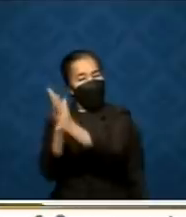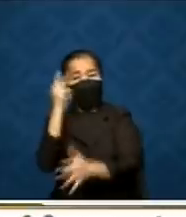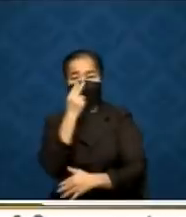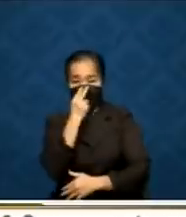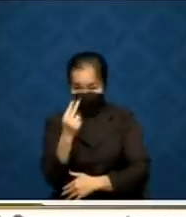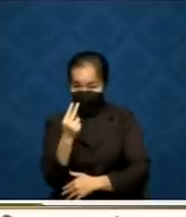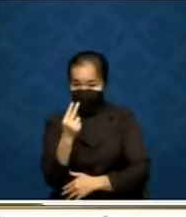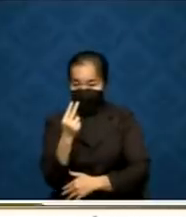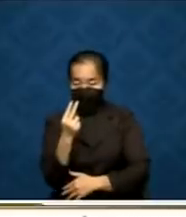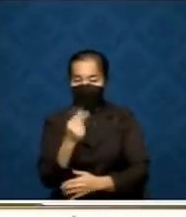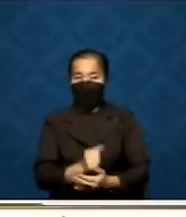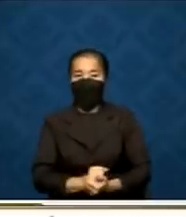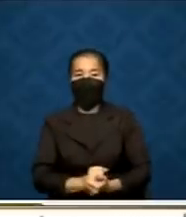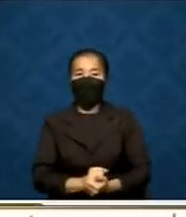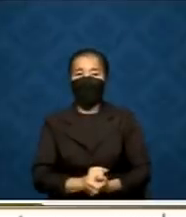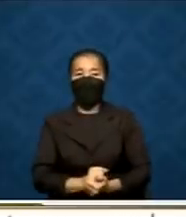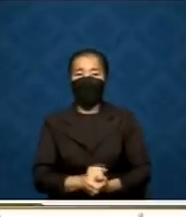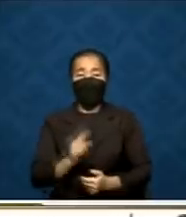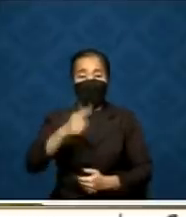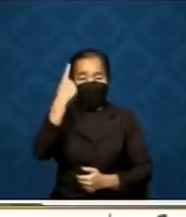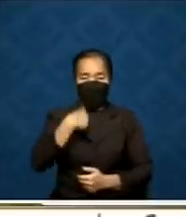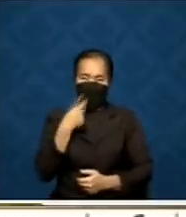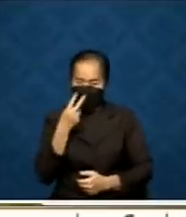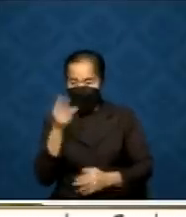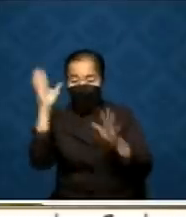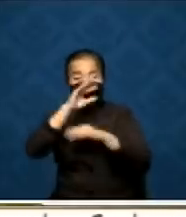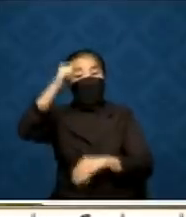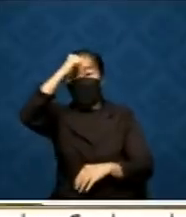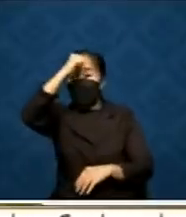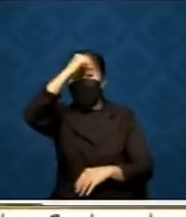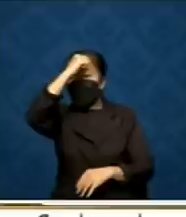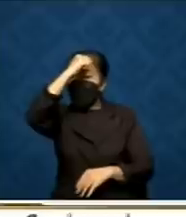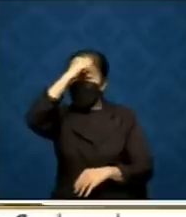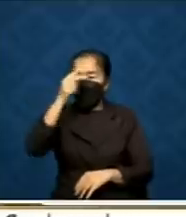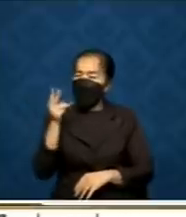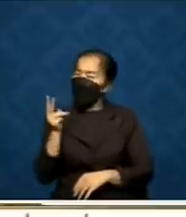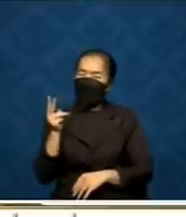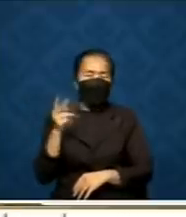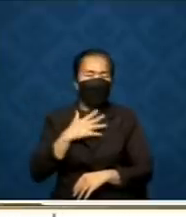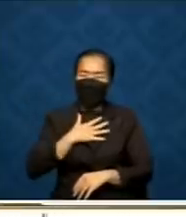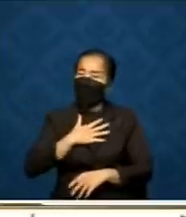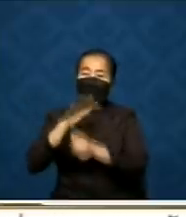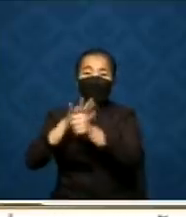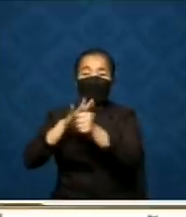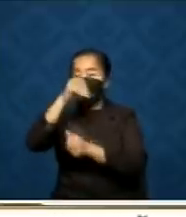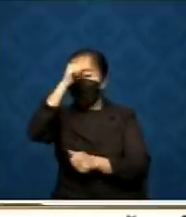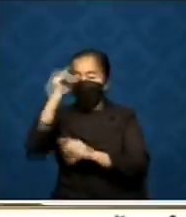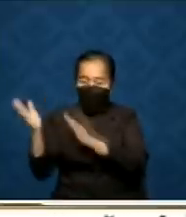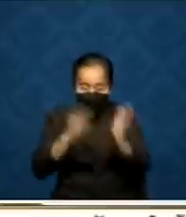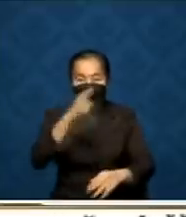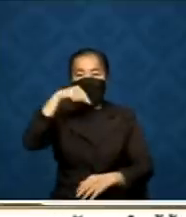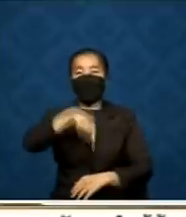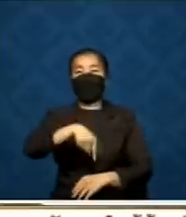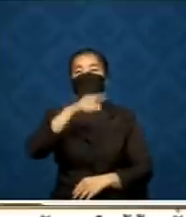มั้ยแต่ผมอาจรแรกเราดูแล้วดูอินเดียนะโค้ชเราสำเร็จกับพีเดียก็มาเจอเราจน